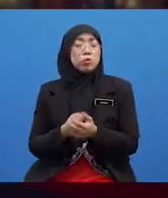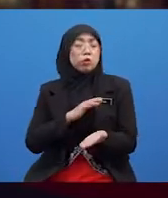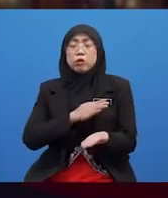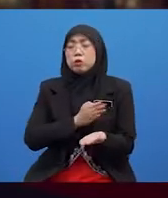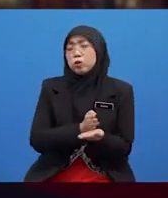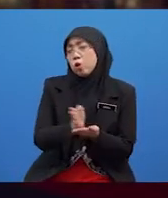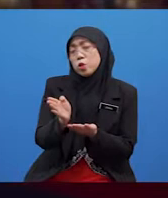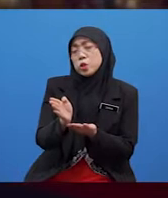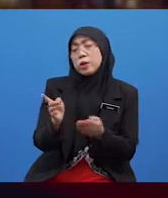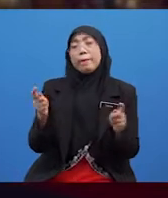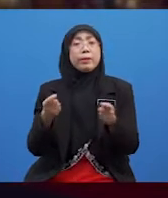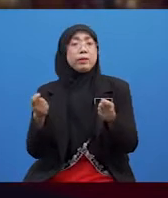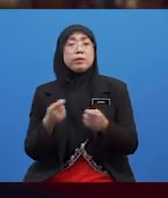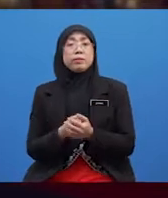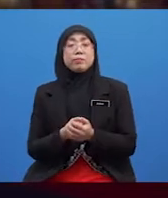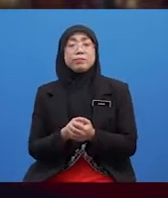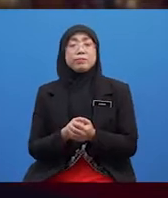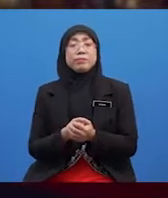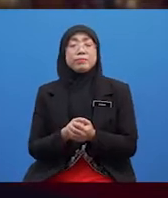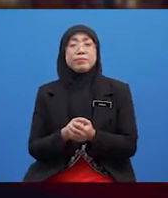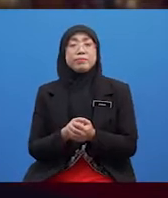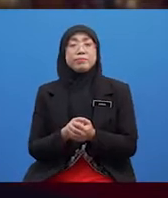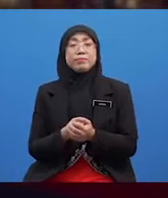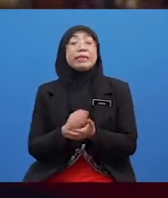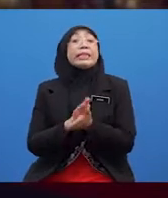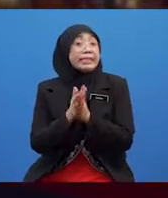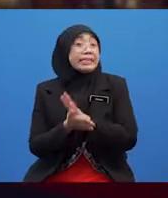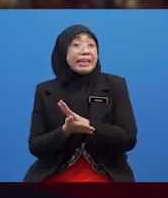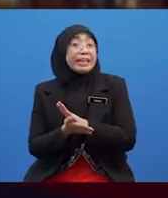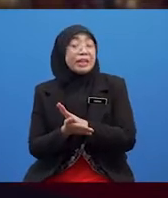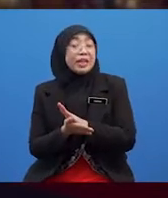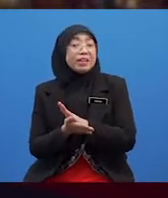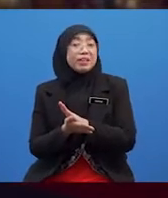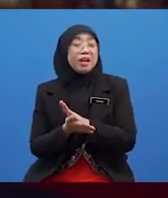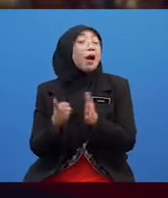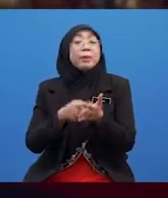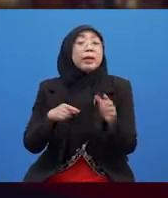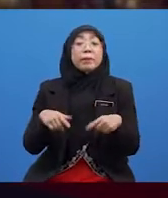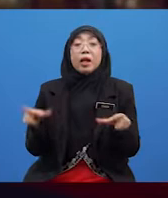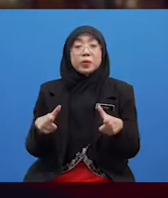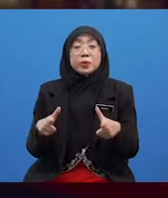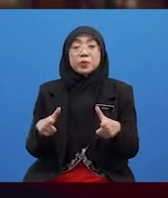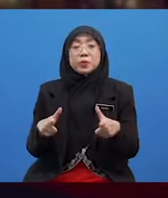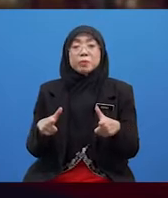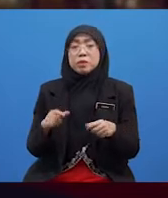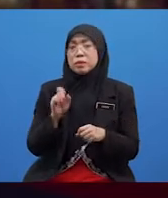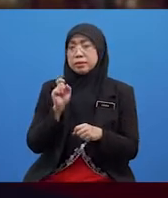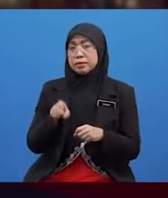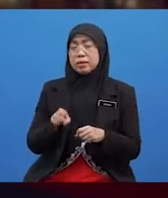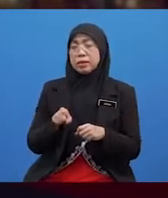rangsangan. Tindakan refleks dapat menghasilkan prestasi yang boleh